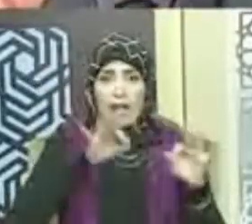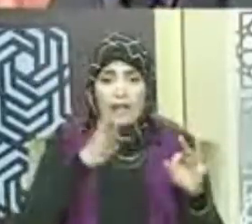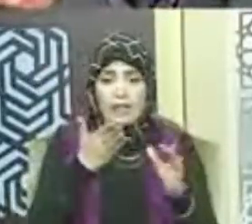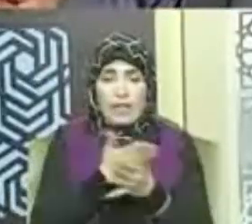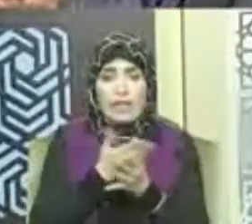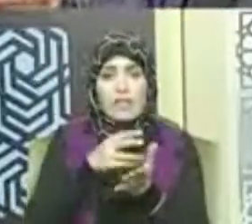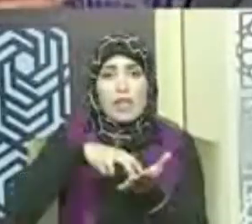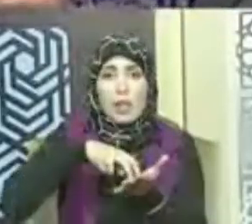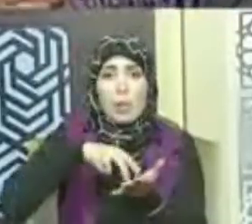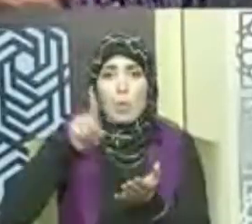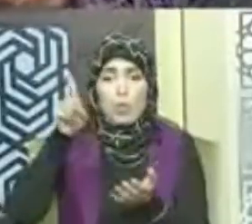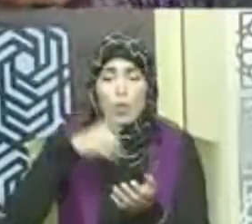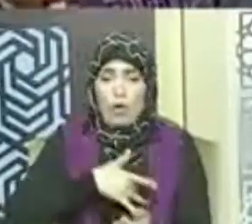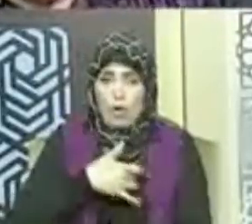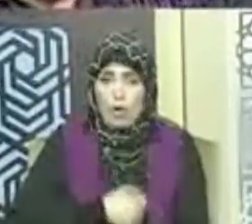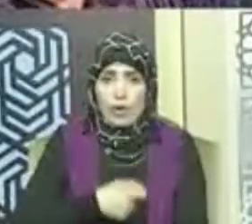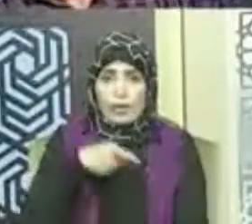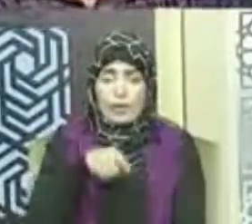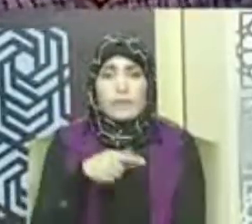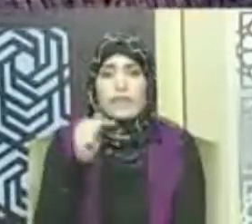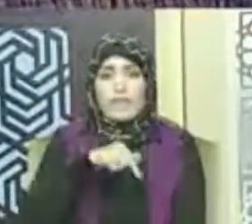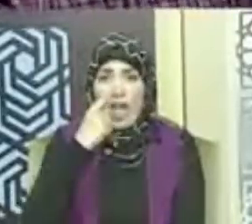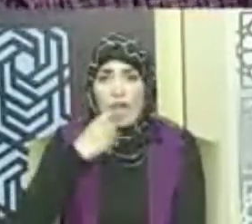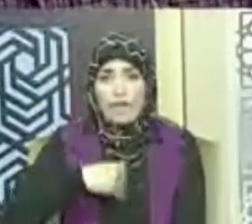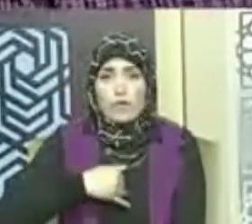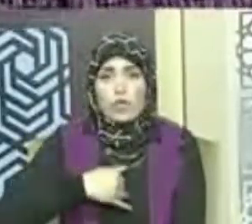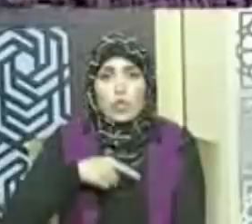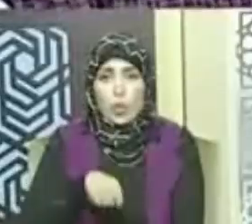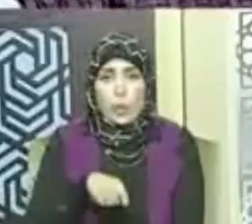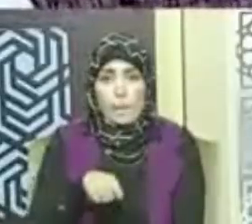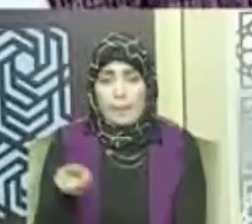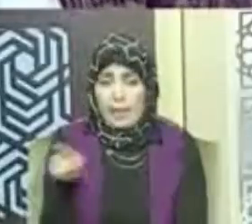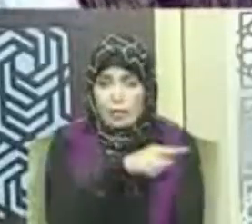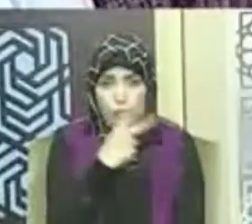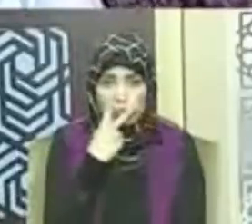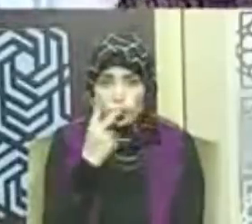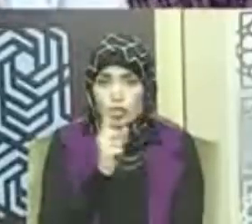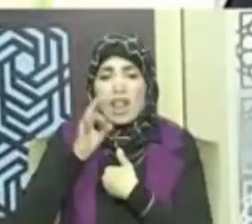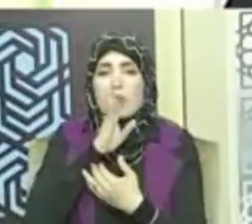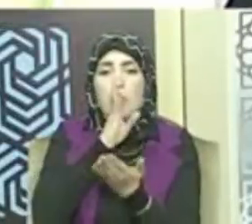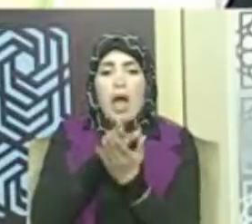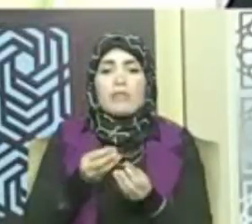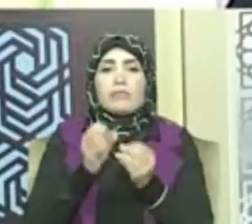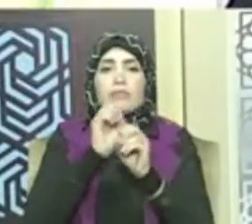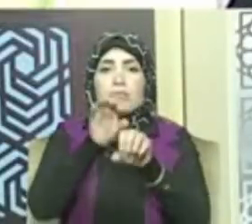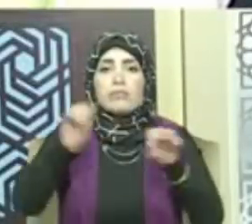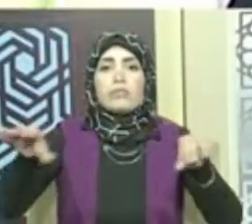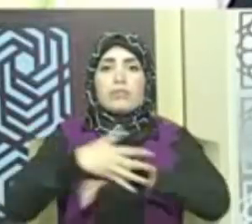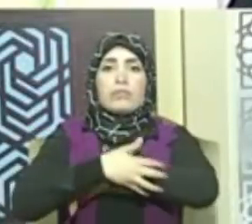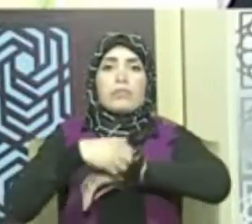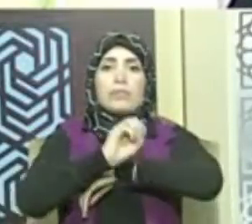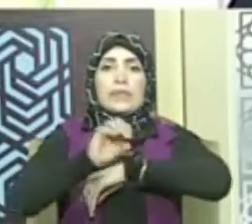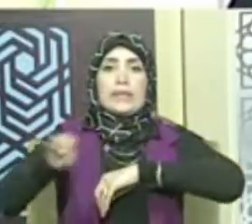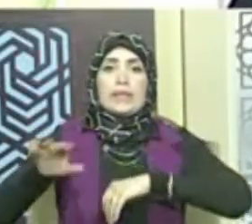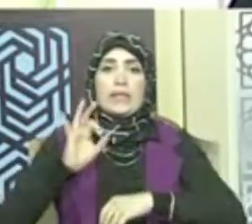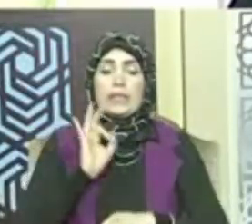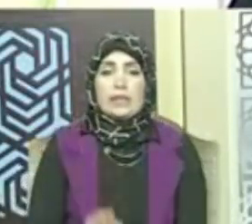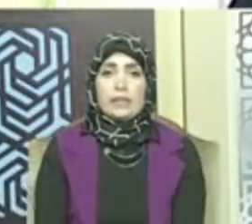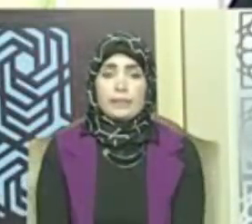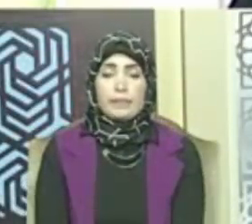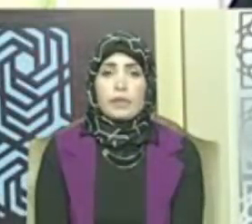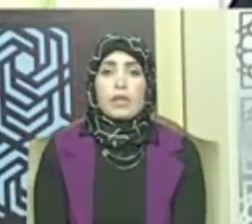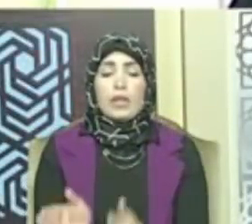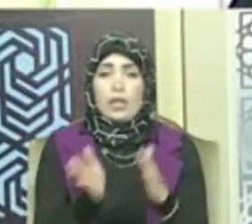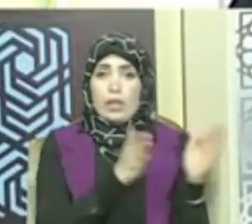وفي أنفسكم أفلا تبصرون. ثم إنه ما من